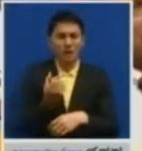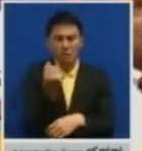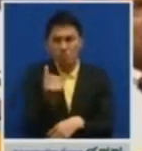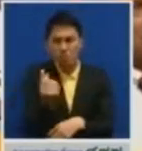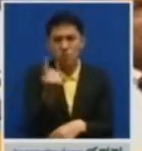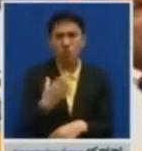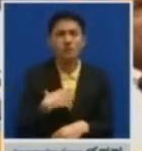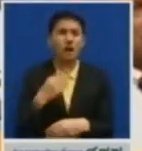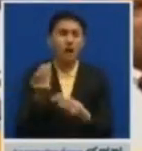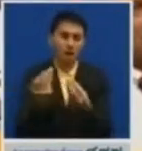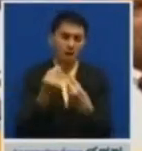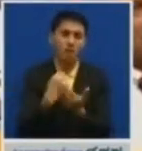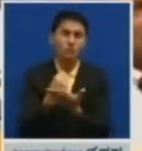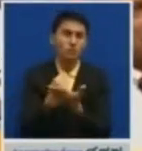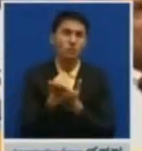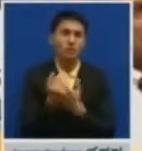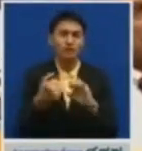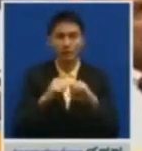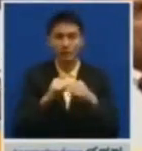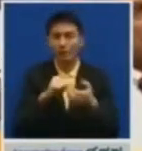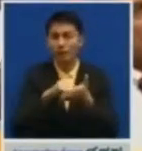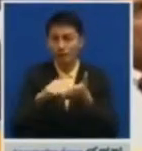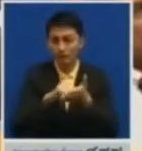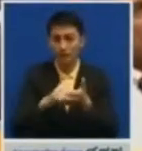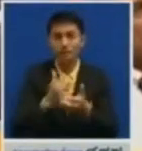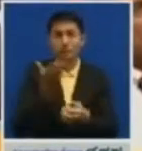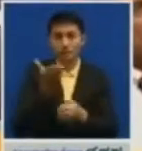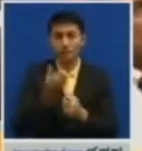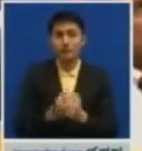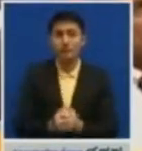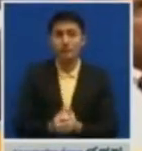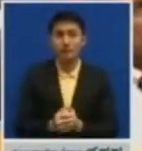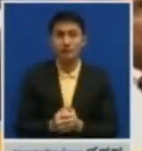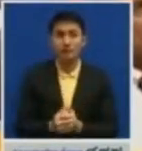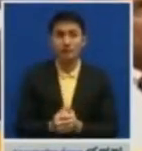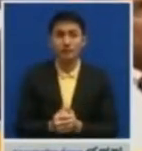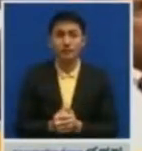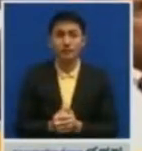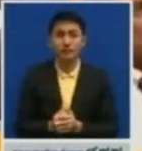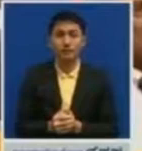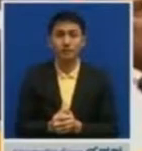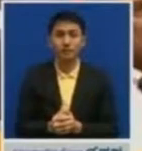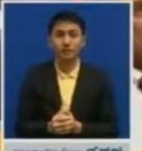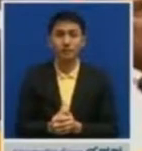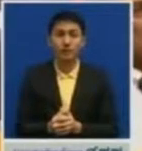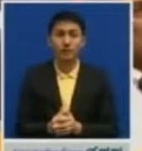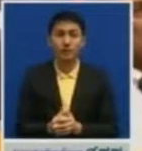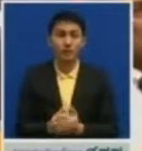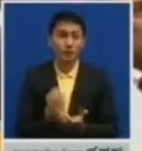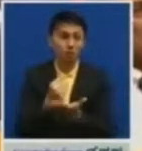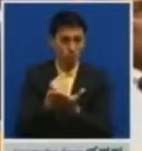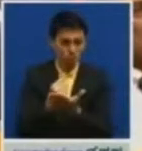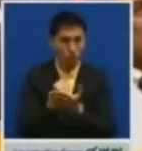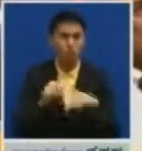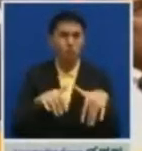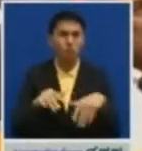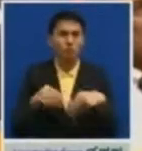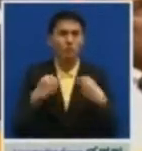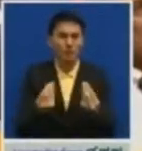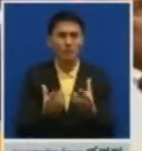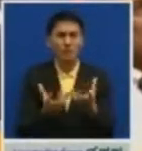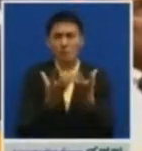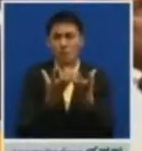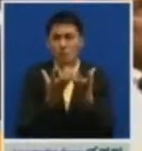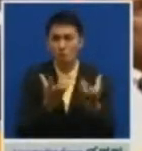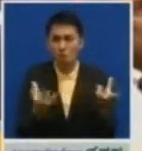านที่เกี่ยวข้องนะคะเร่งแก้ไขปัญหาให้พี่น้องประชาชนแล้วขอให้รักษาโบราณสถ